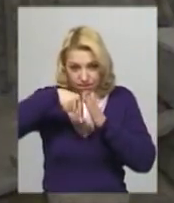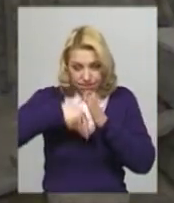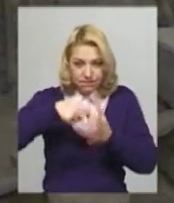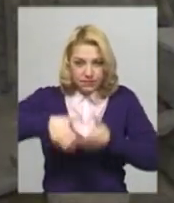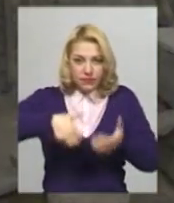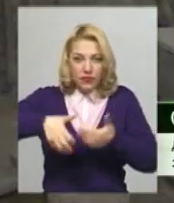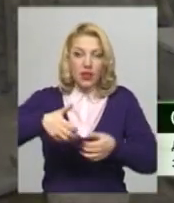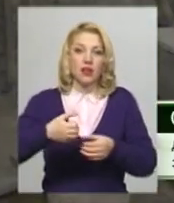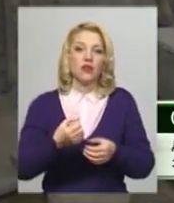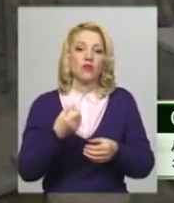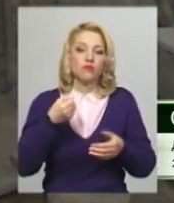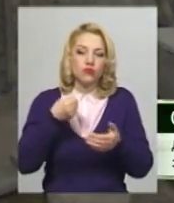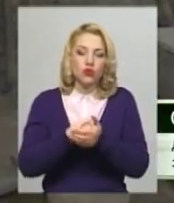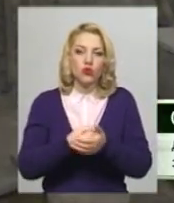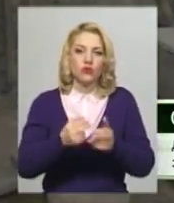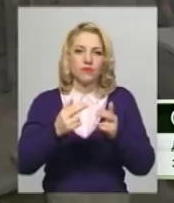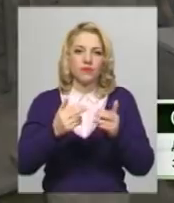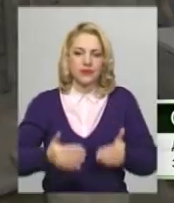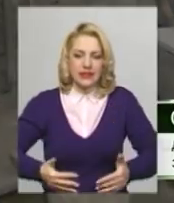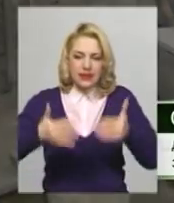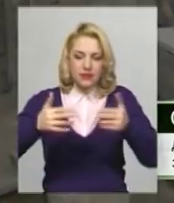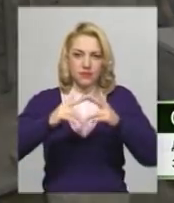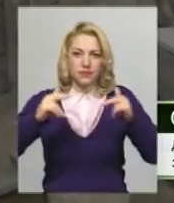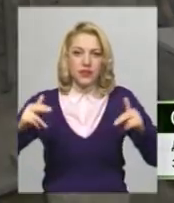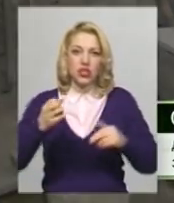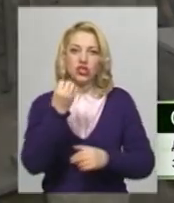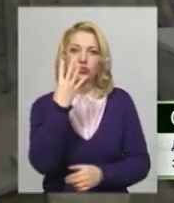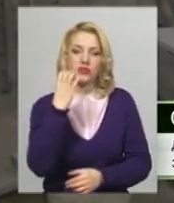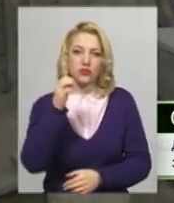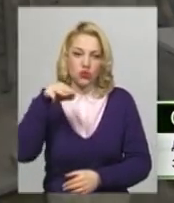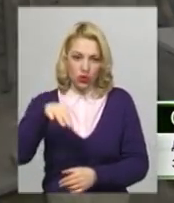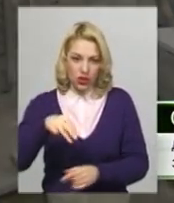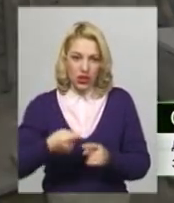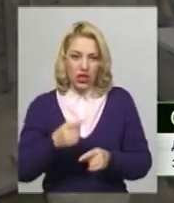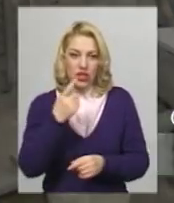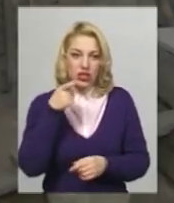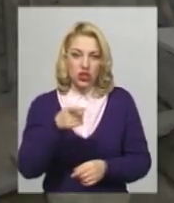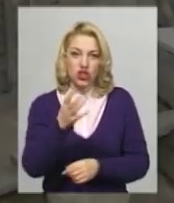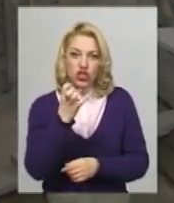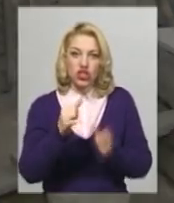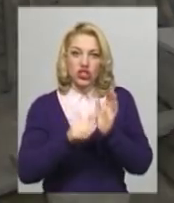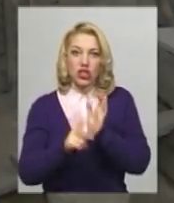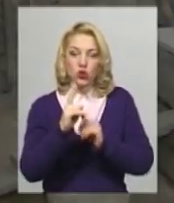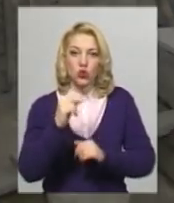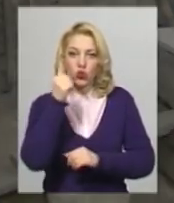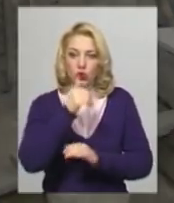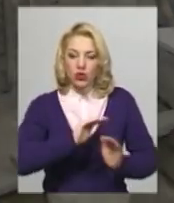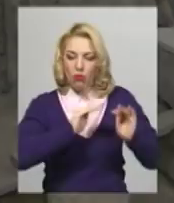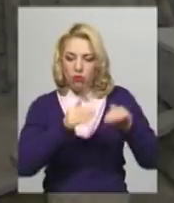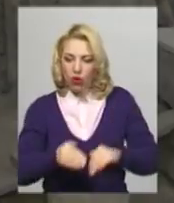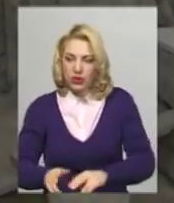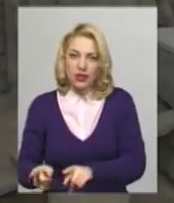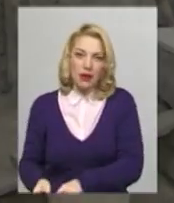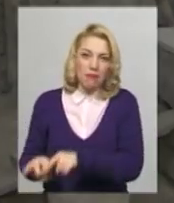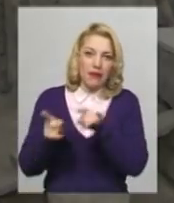що цілий комплекс фортифікацій був збудований після 1362 року, коли Поділля перейшло до Великого князівства